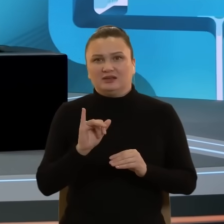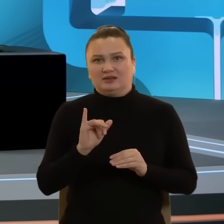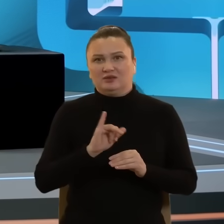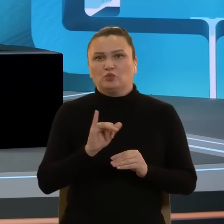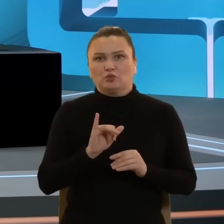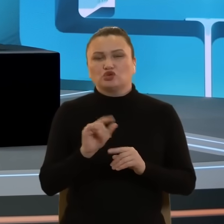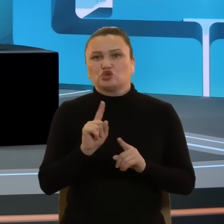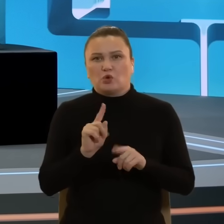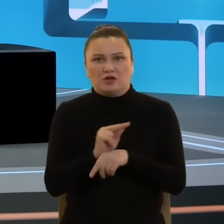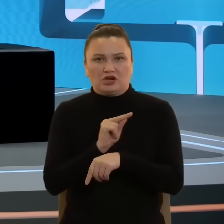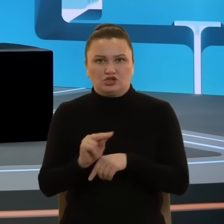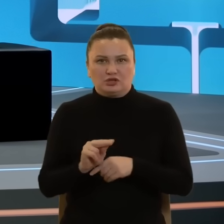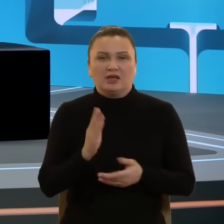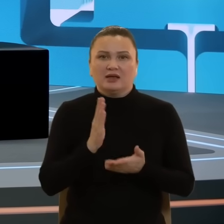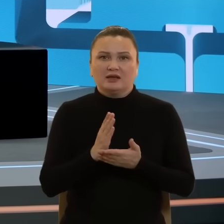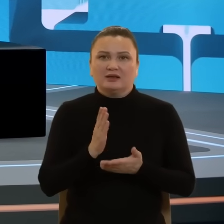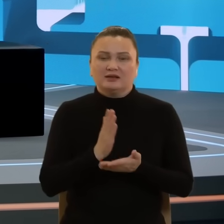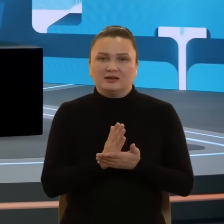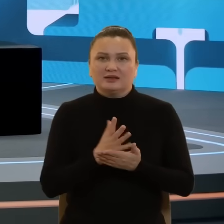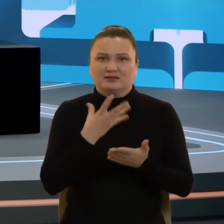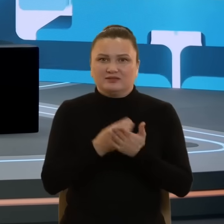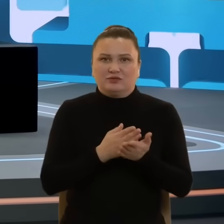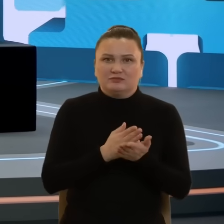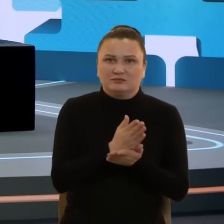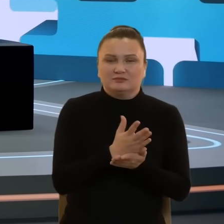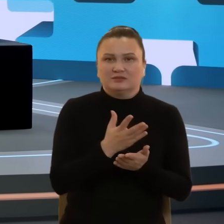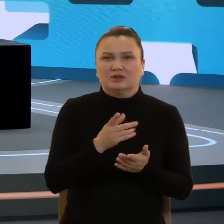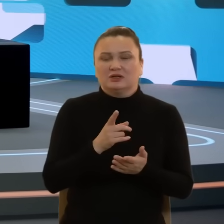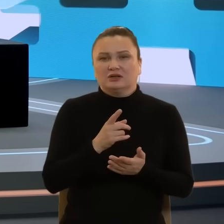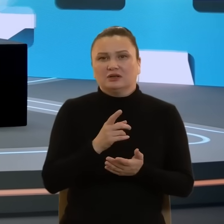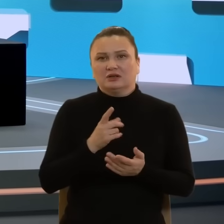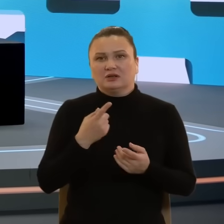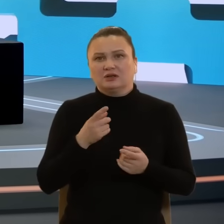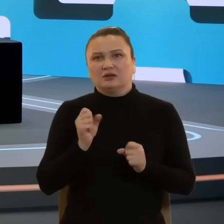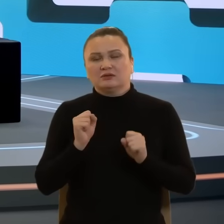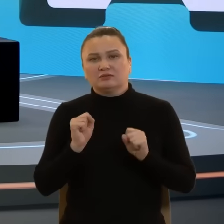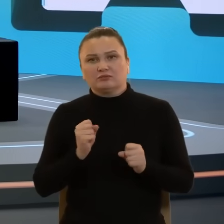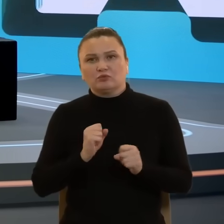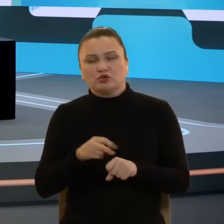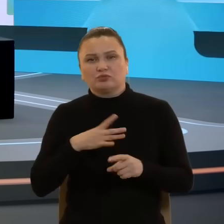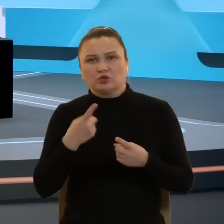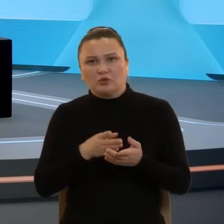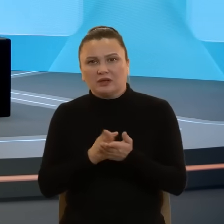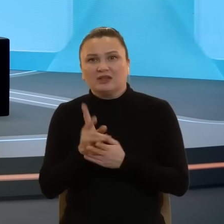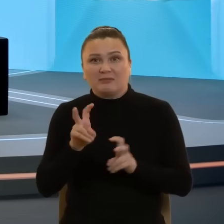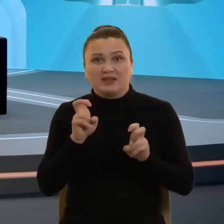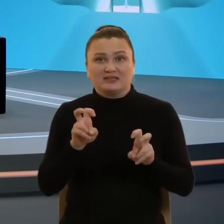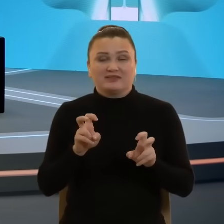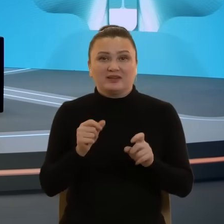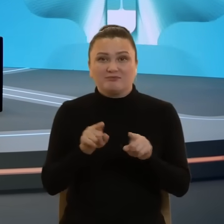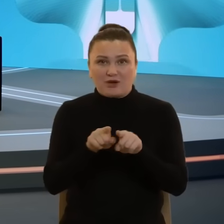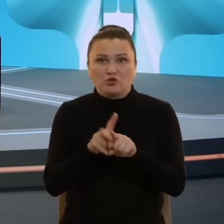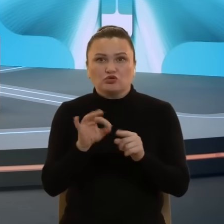свойства. Есть целая группа, скажем, бета-лактамов, у которой один механизм, но при этом может быть разный спектр активности. А